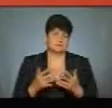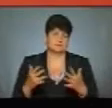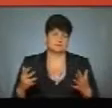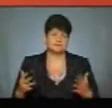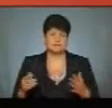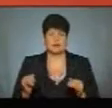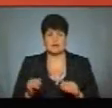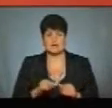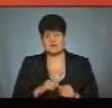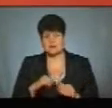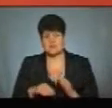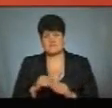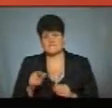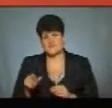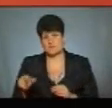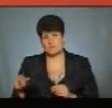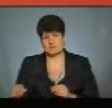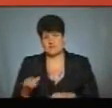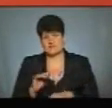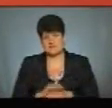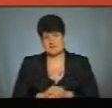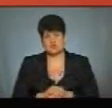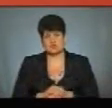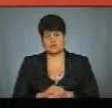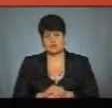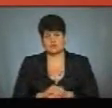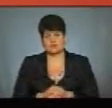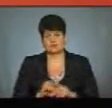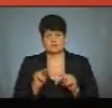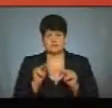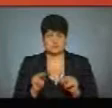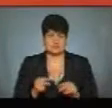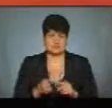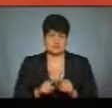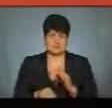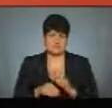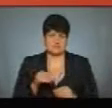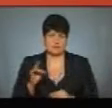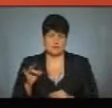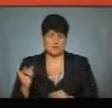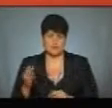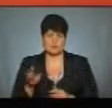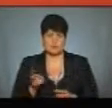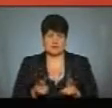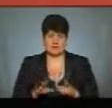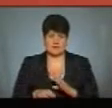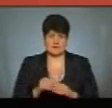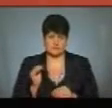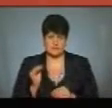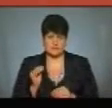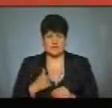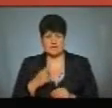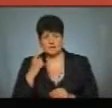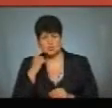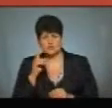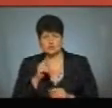далі. От. Але я думаю, що самі виборці фактично, умовно кажучи, легітимізують ці вибори тим, якщо вони прийдуть на вибори. А